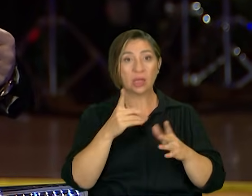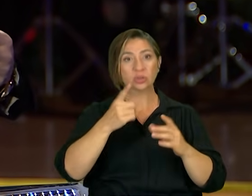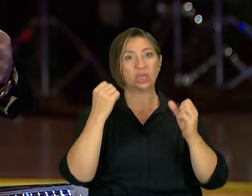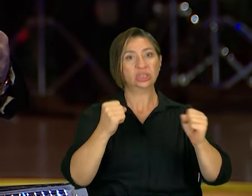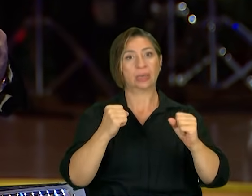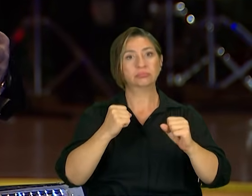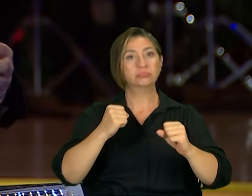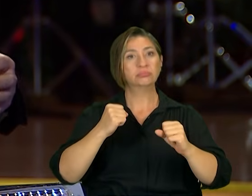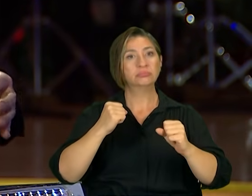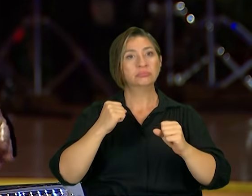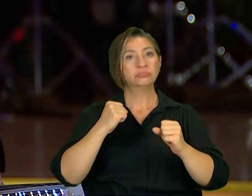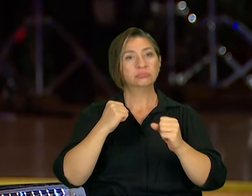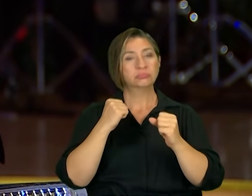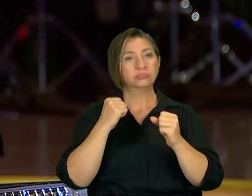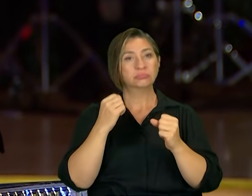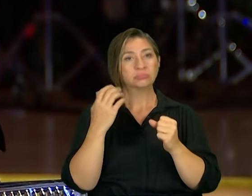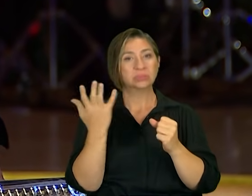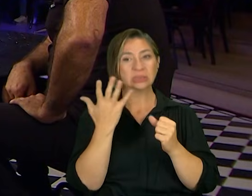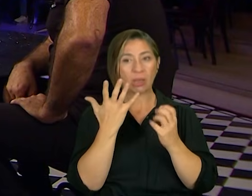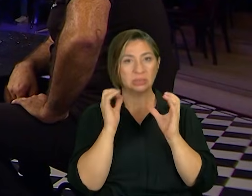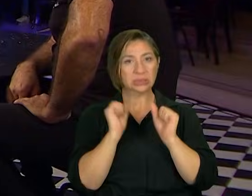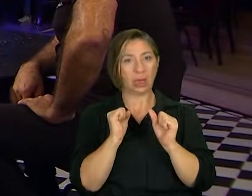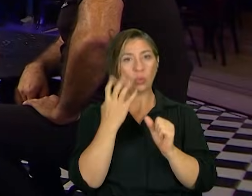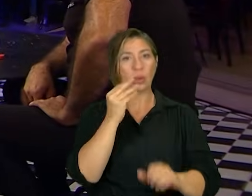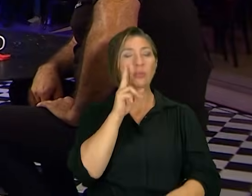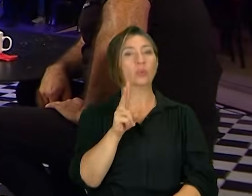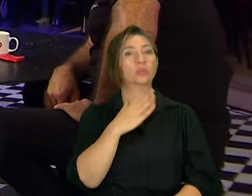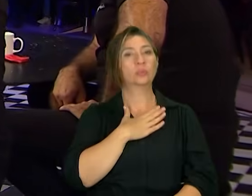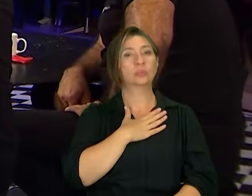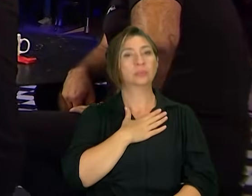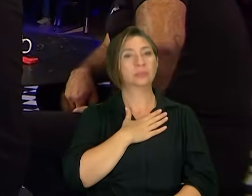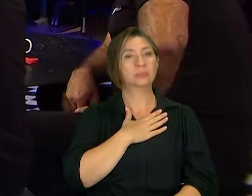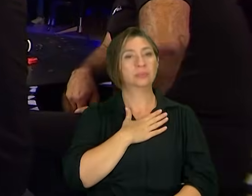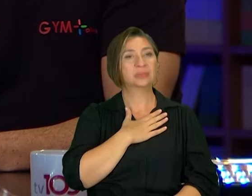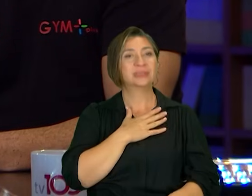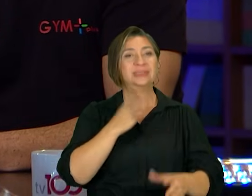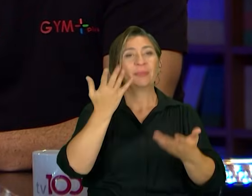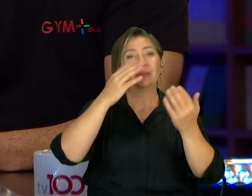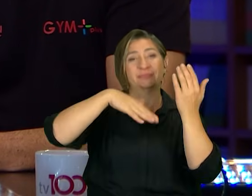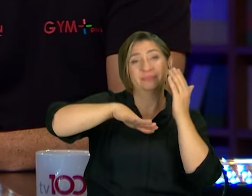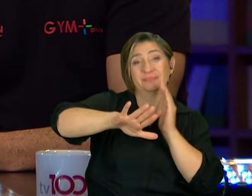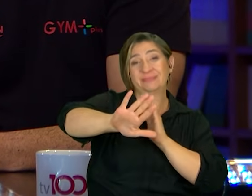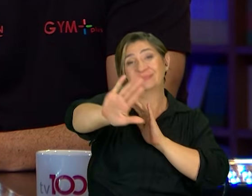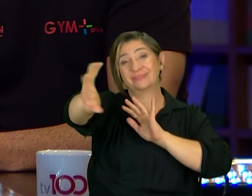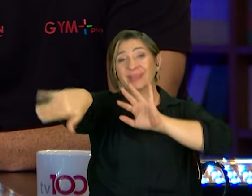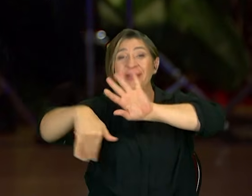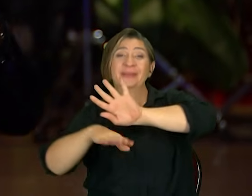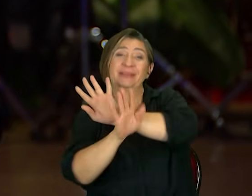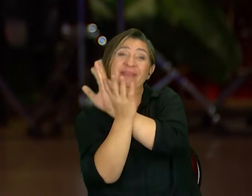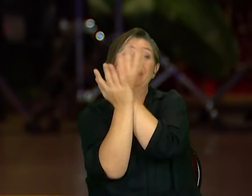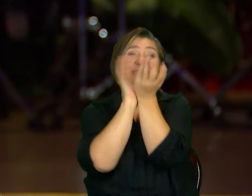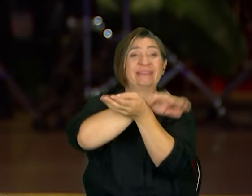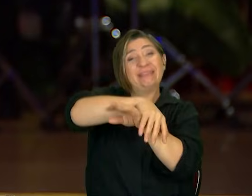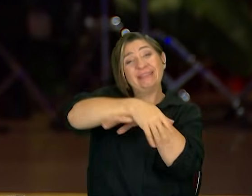sizin meseleyi daha maskülen gördüm. Evet. Yani Tai Chi'de daha şey böyle hoppidi falan